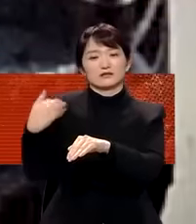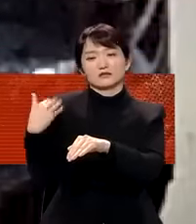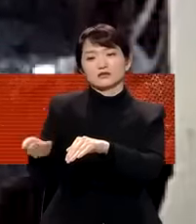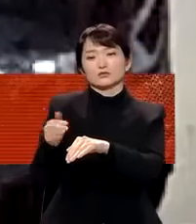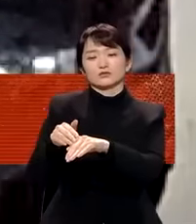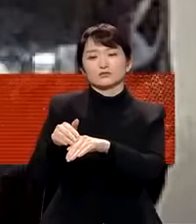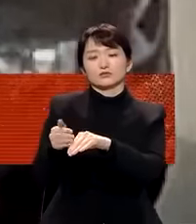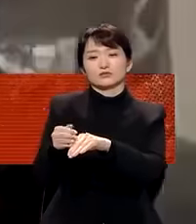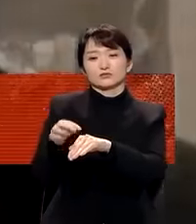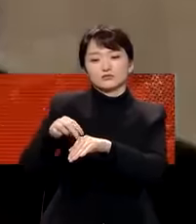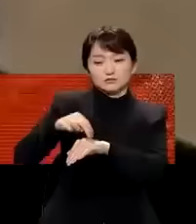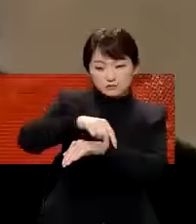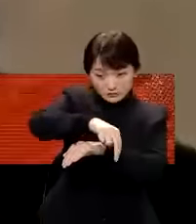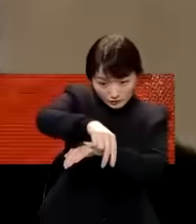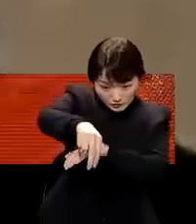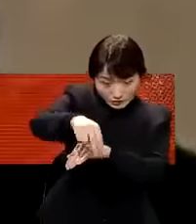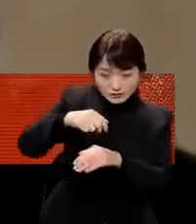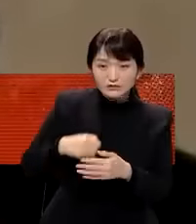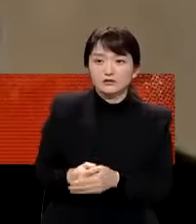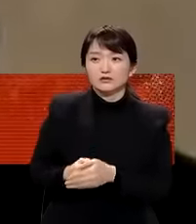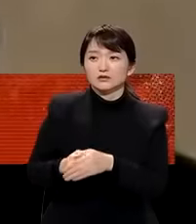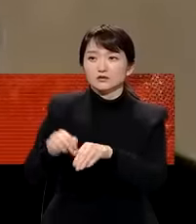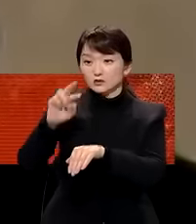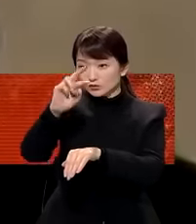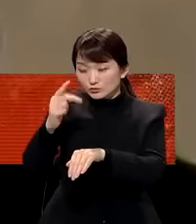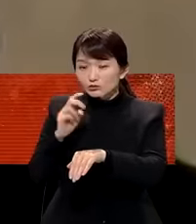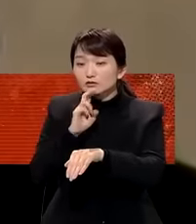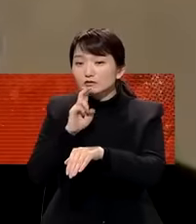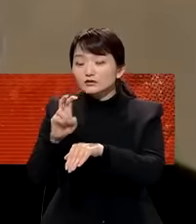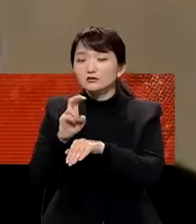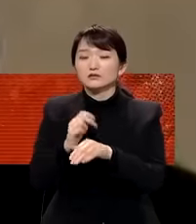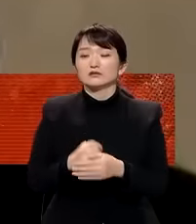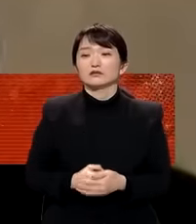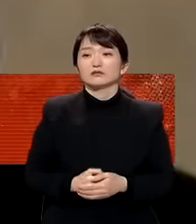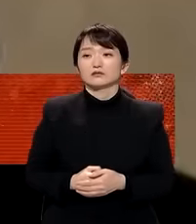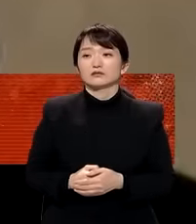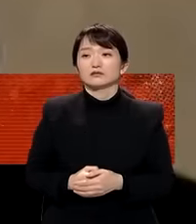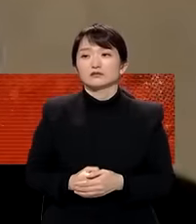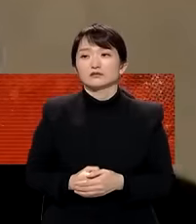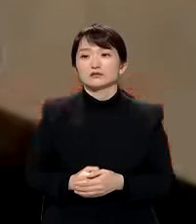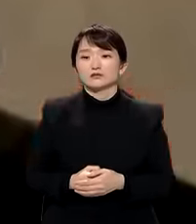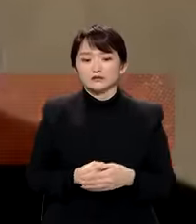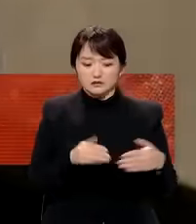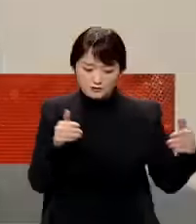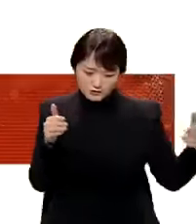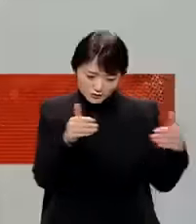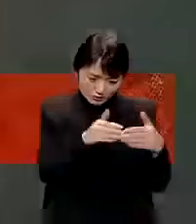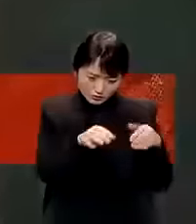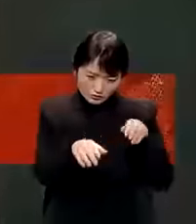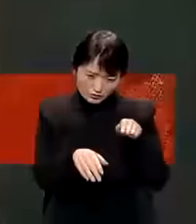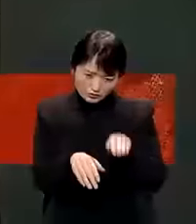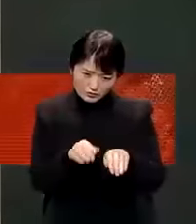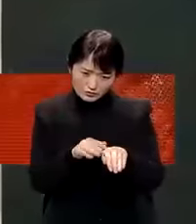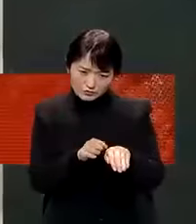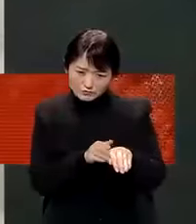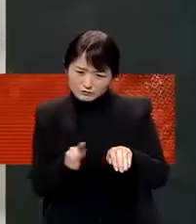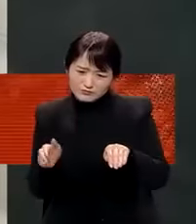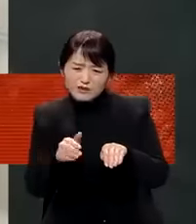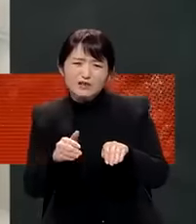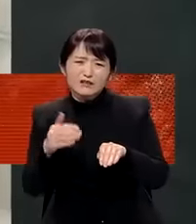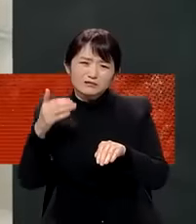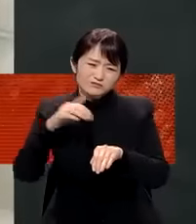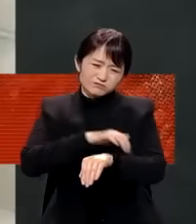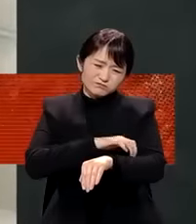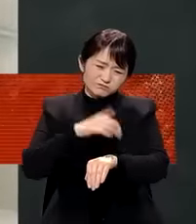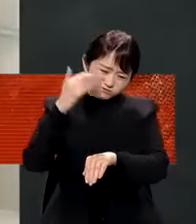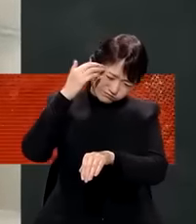거고요 20분 만에 돌아와서 차를 뺐다고 합니다 그 이후에도 뭐 코너 자리에 주차를 해서 통행을 불편하게 하고 수시로 이런 차